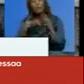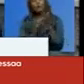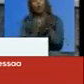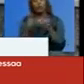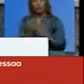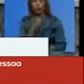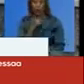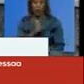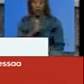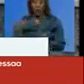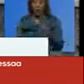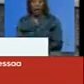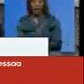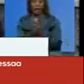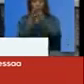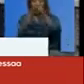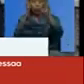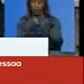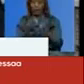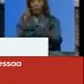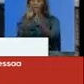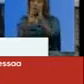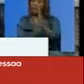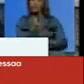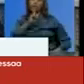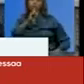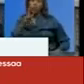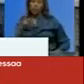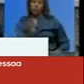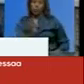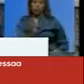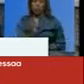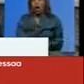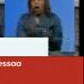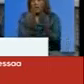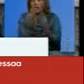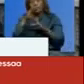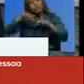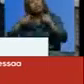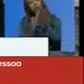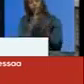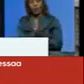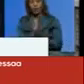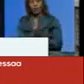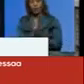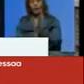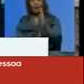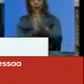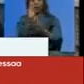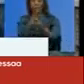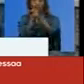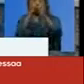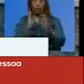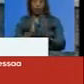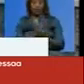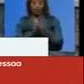ሆነዋል አዲሱ ዴሞክራሲያዊ ስርዓታችንም እውን እንዲሆንም አላፎች ተሰውተዋል ታዳጊውን ዴሞክራሲያችንን